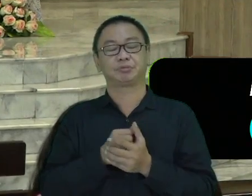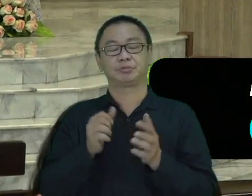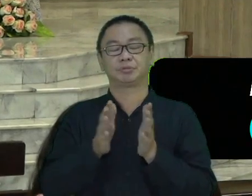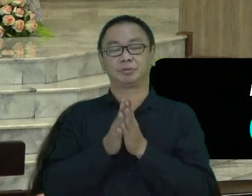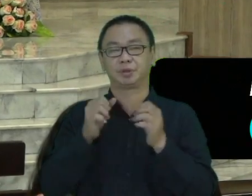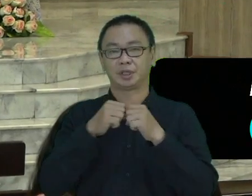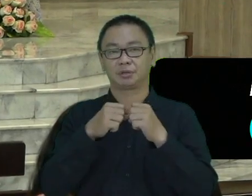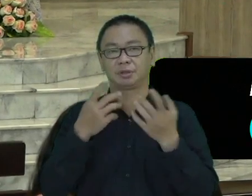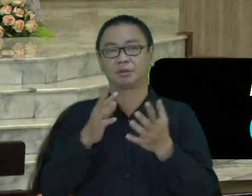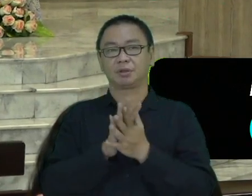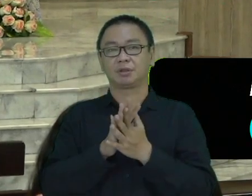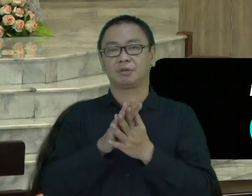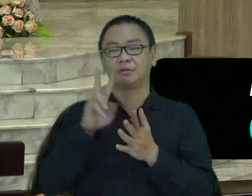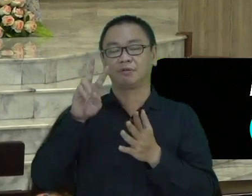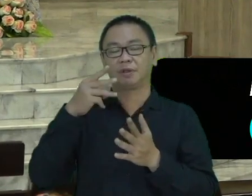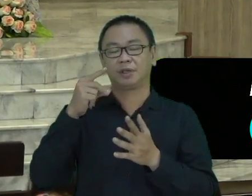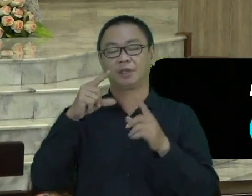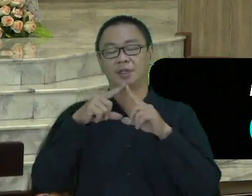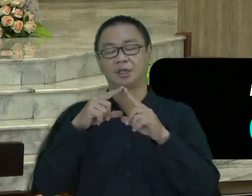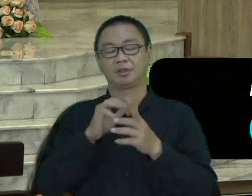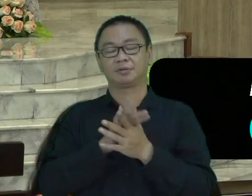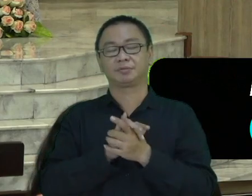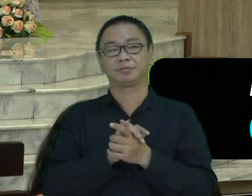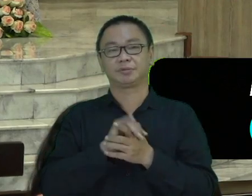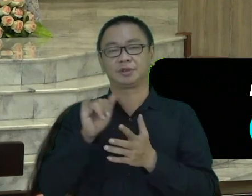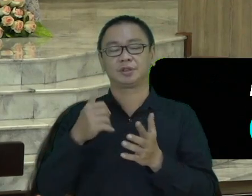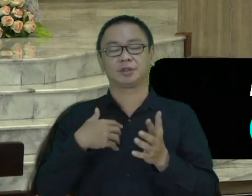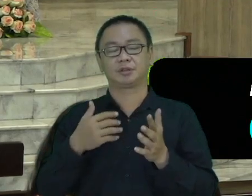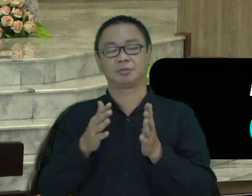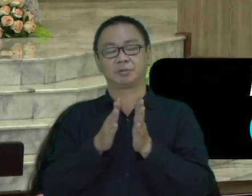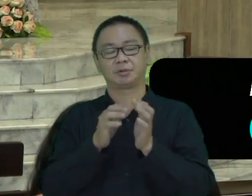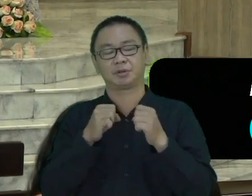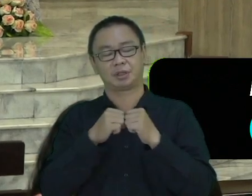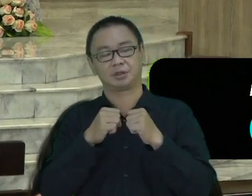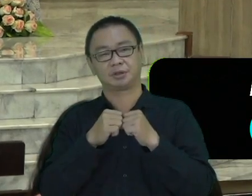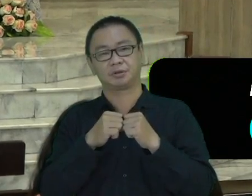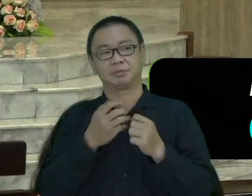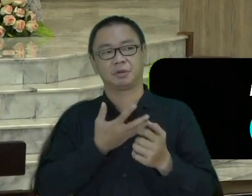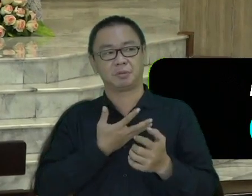Vera Rosa Oktaviani? Ya, saya ingin dan berjanji.